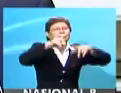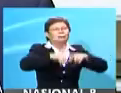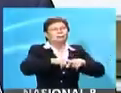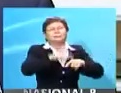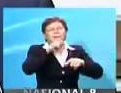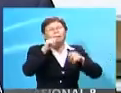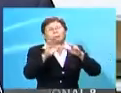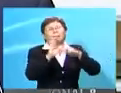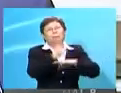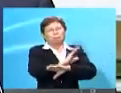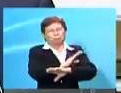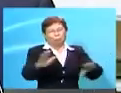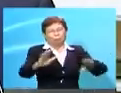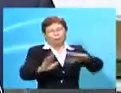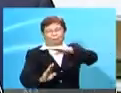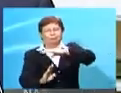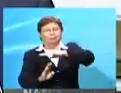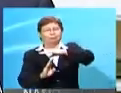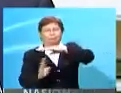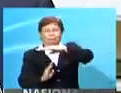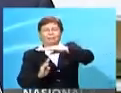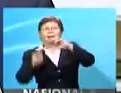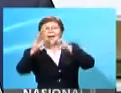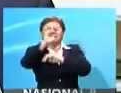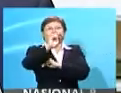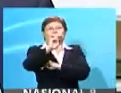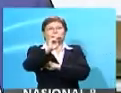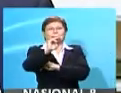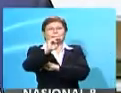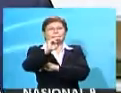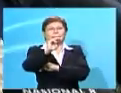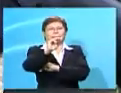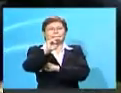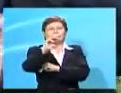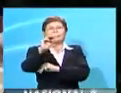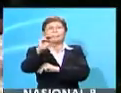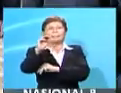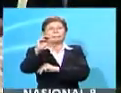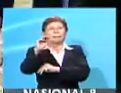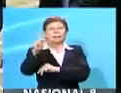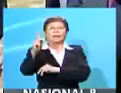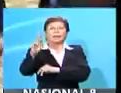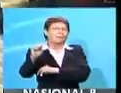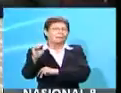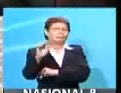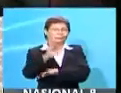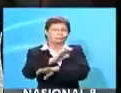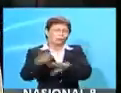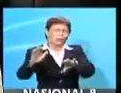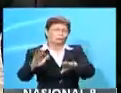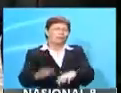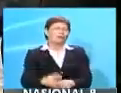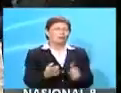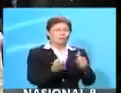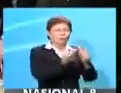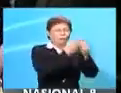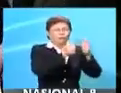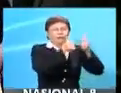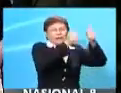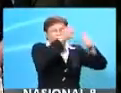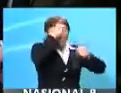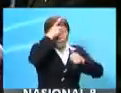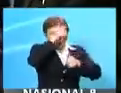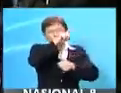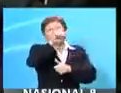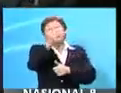di Majlis keselamatan negara terdahulu Datuk Seri dr Ahmad